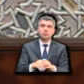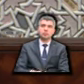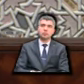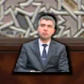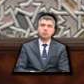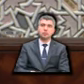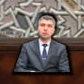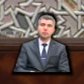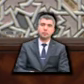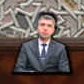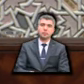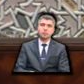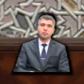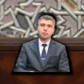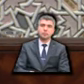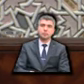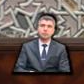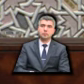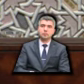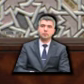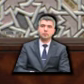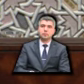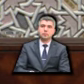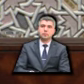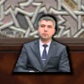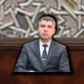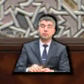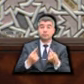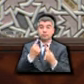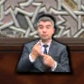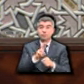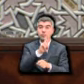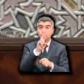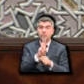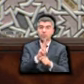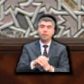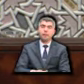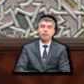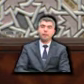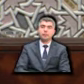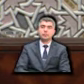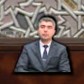سيد النائب المحترم. هل هناك من تعقيبات إضافية في الموضوع؟